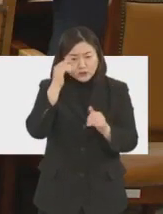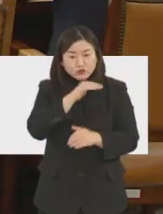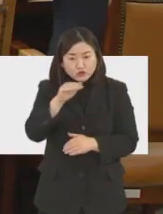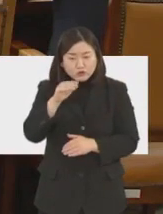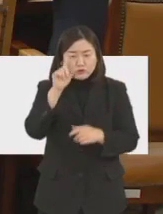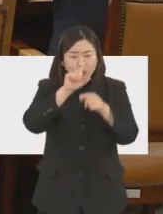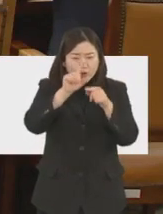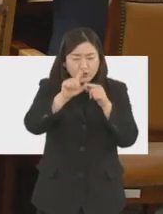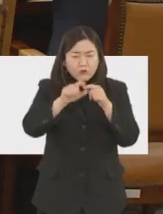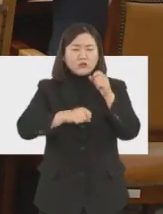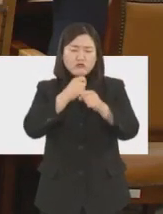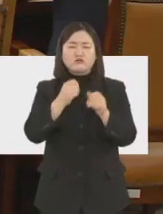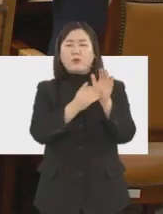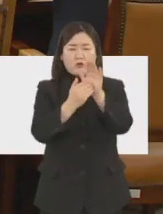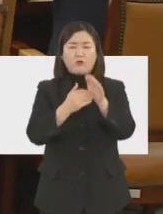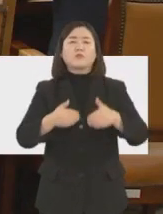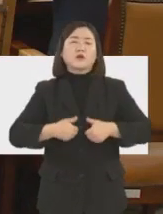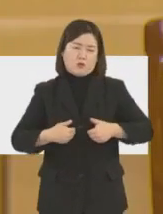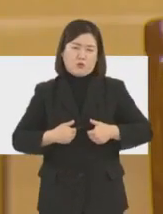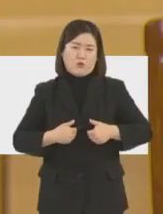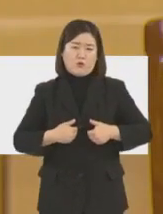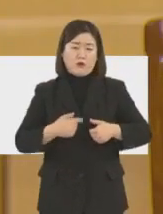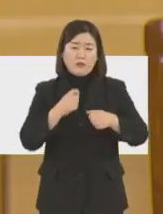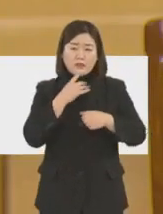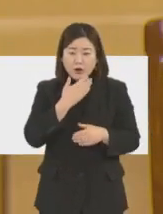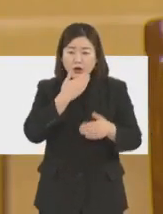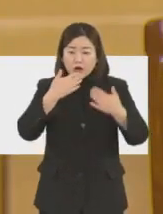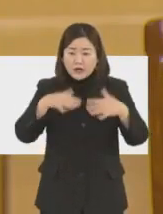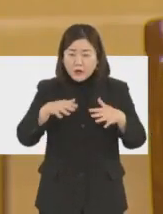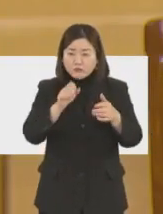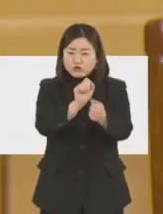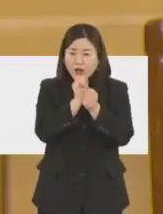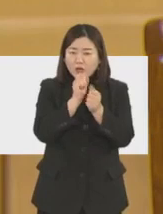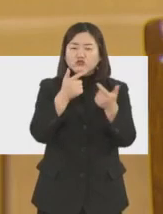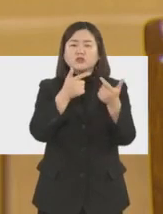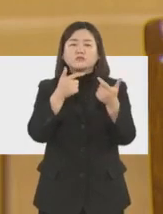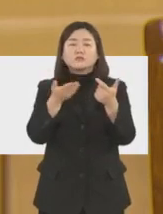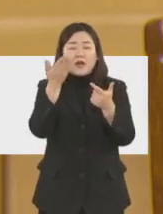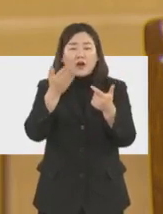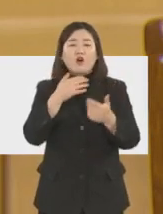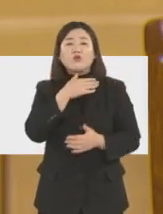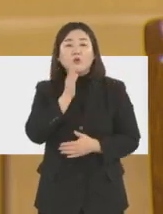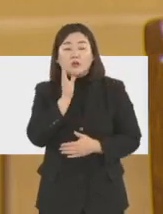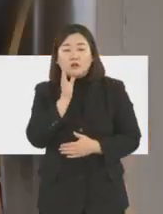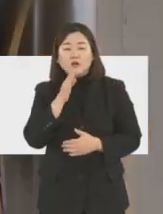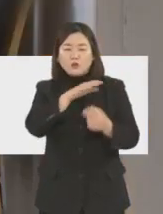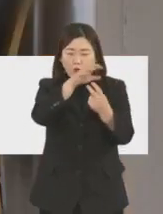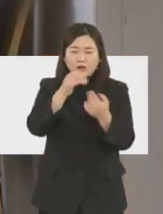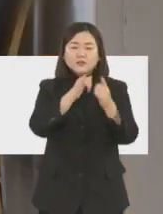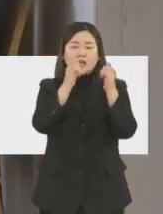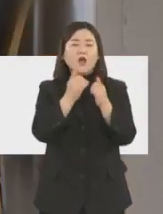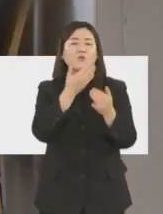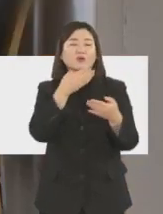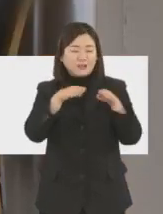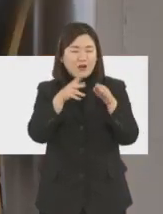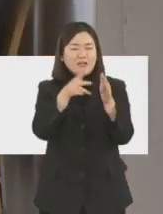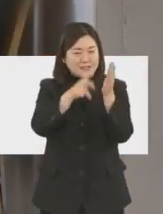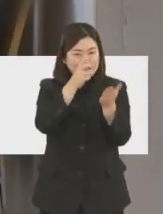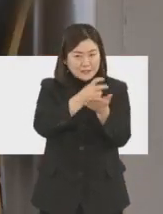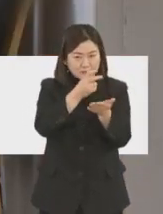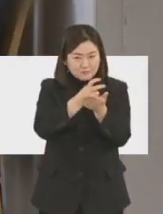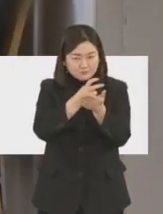이제는 자율 방역으로 가야 한다며 다만 감역취약계층인 60세 이상 어르신들과 요양원 사회복지시설에